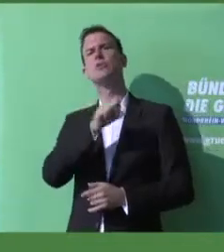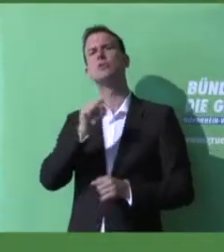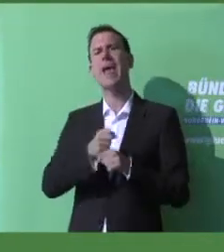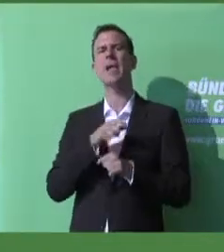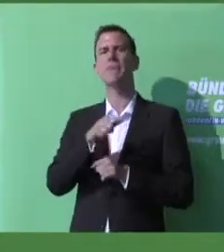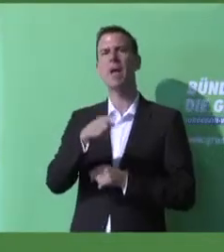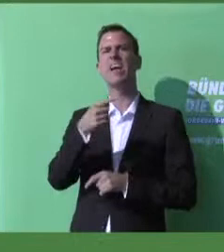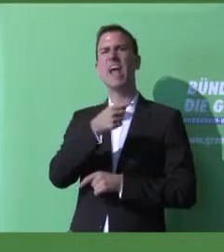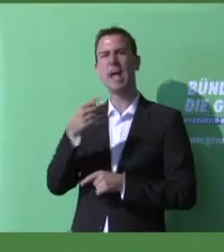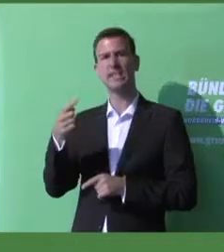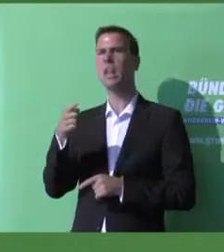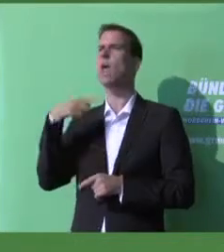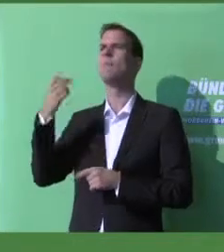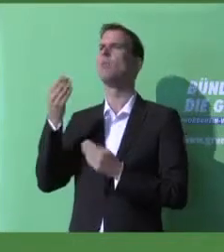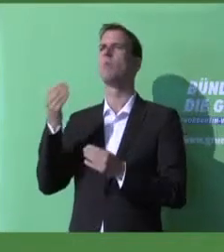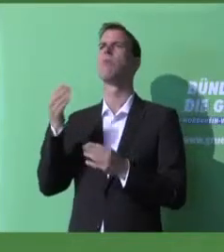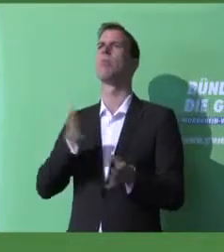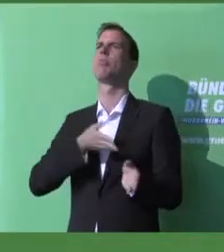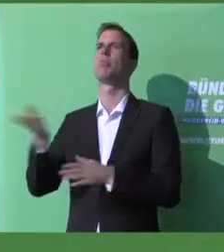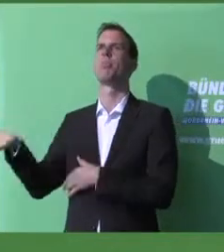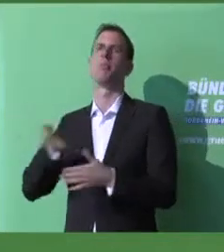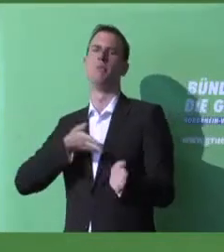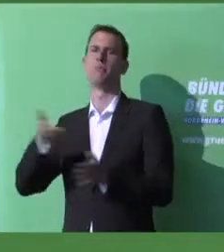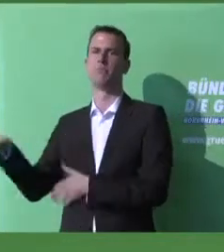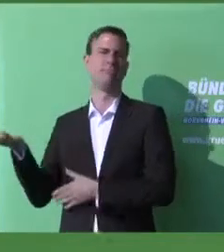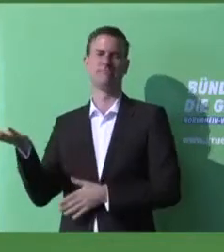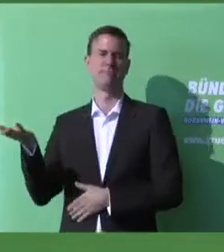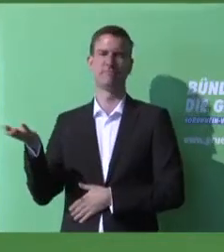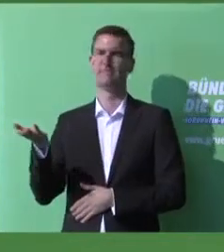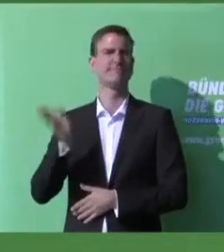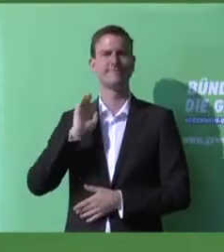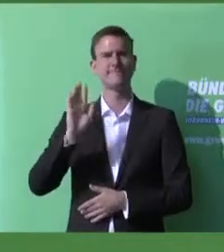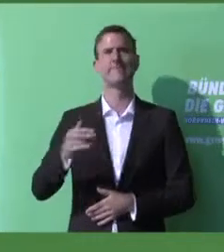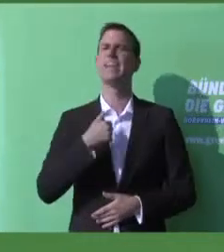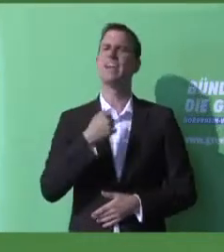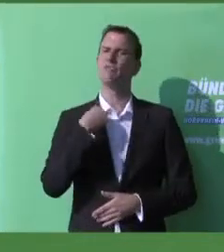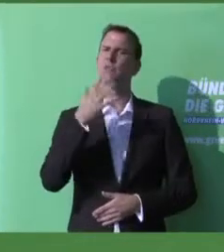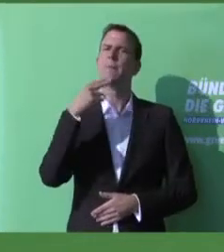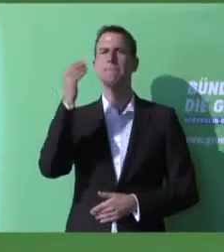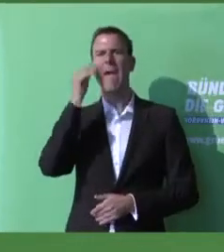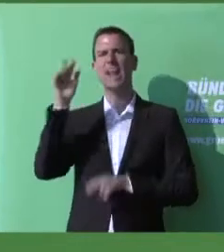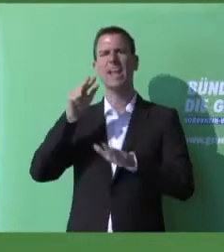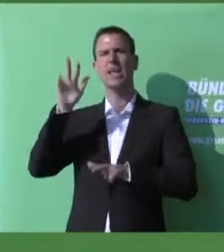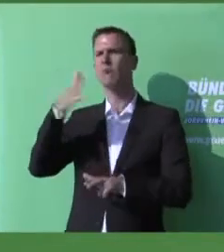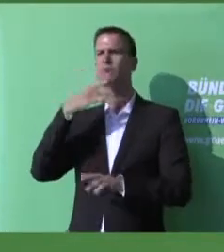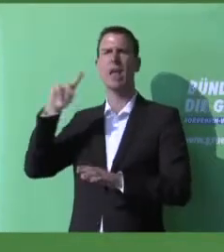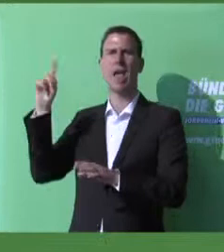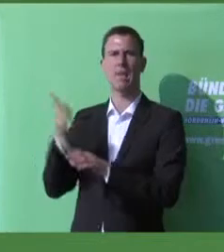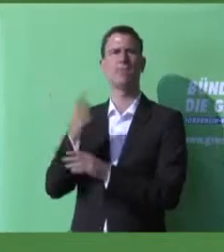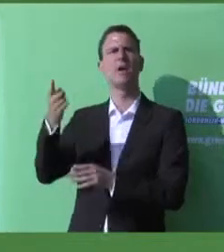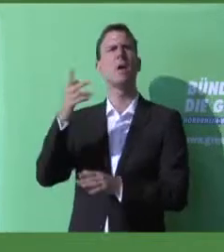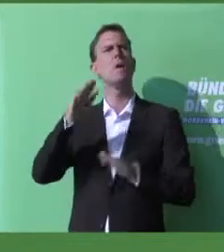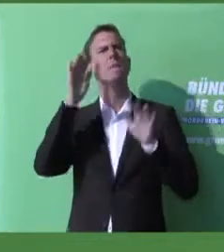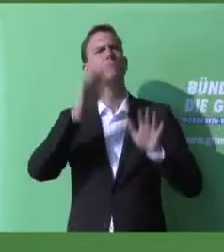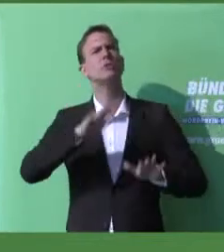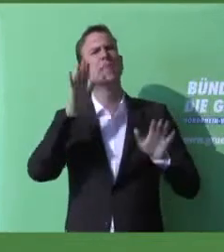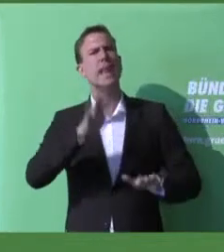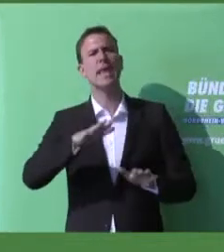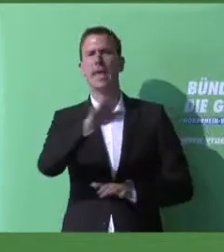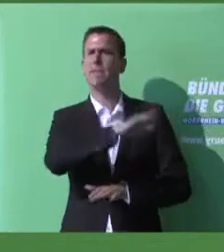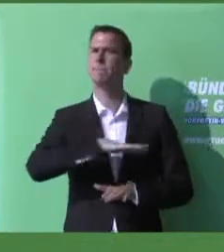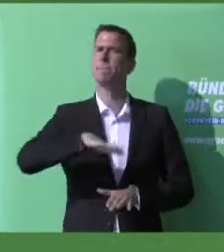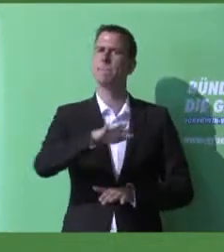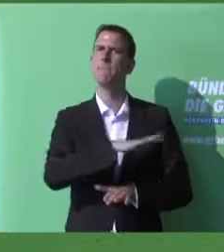aber immer rechts abbiegt. Wir werden die Merkel-Regierung stürzen, die mit den Muslimen in diesem Land nur noch unter